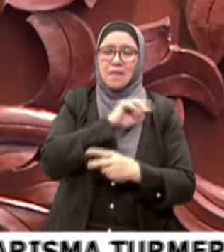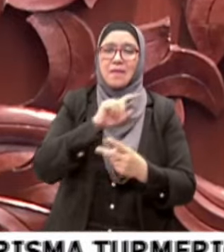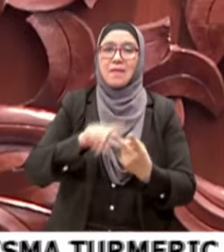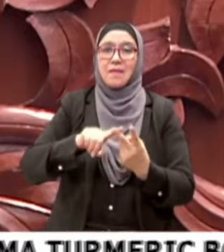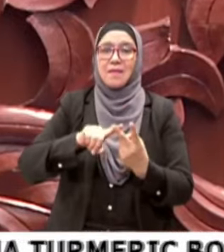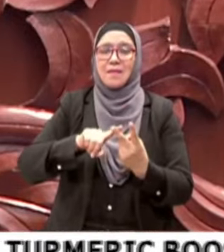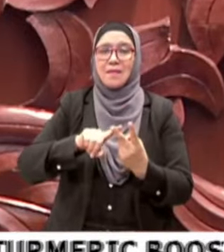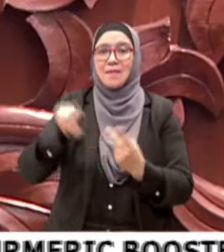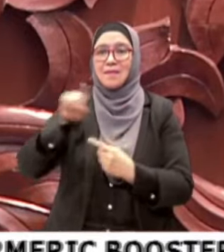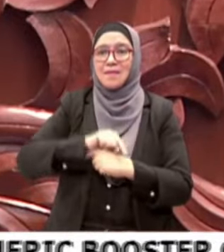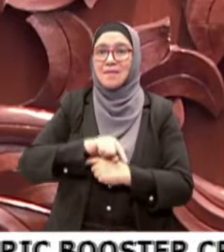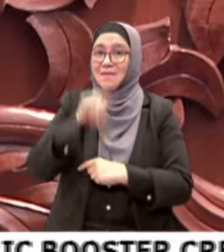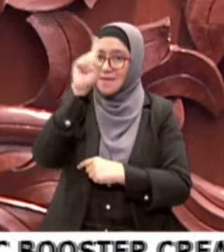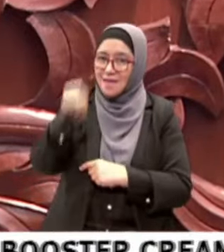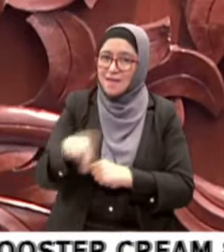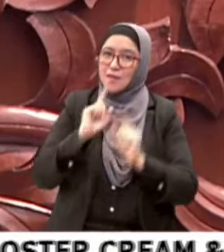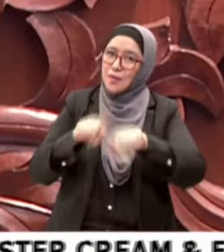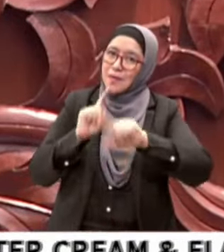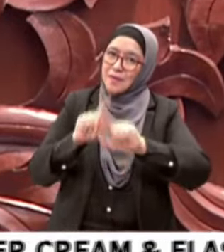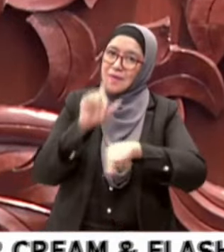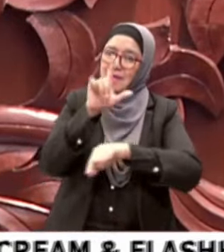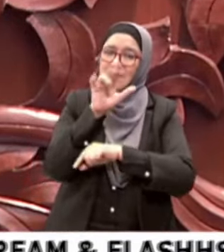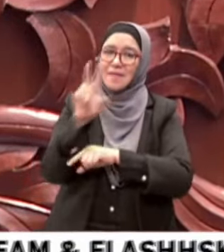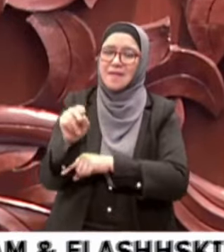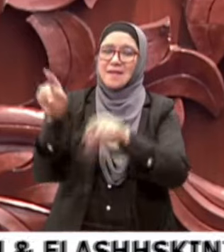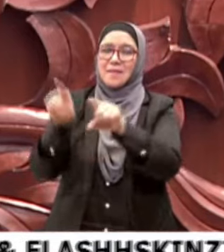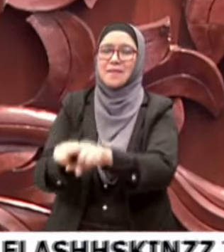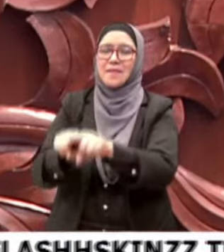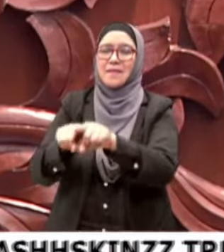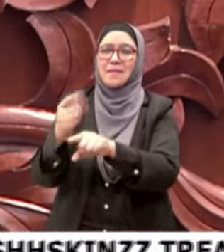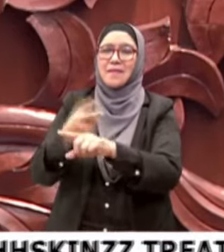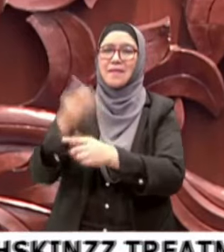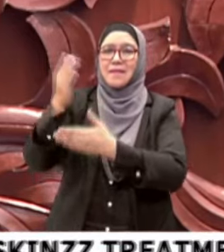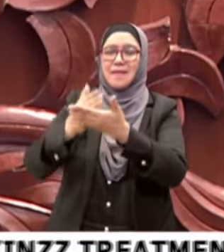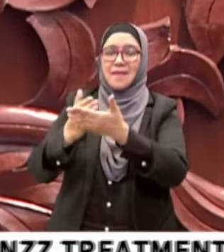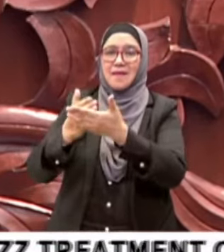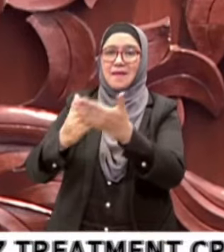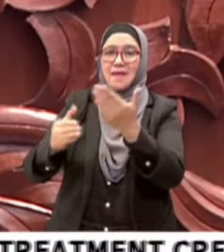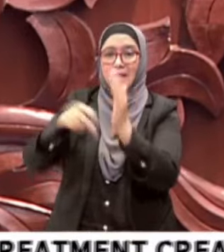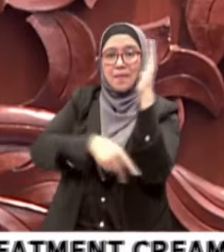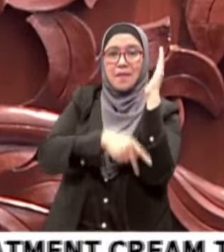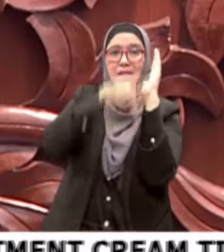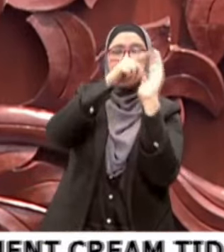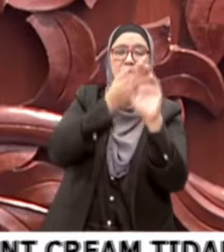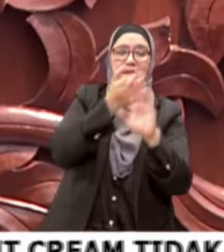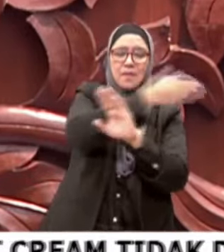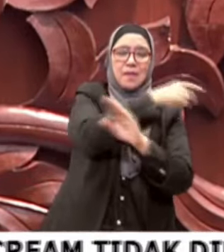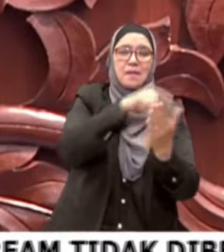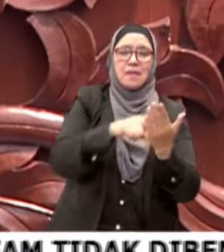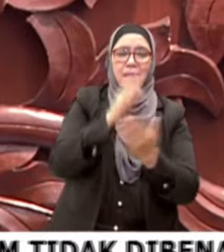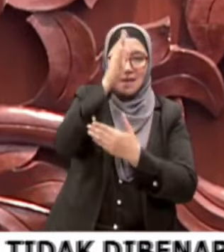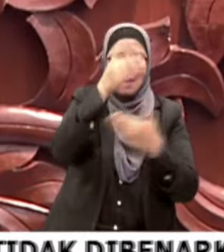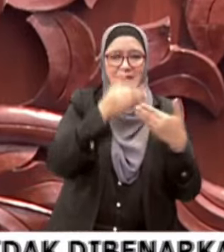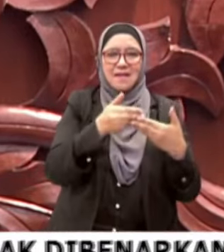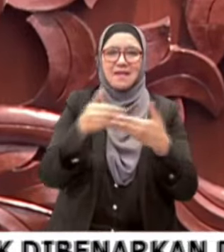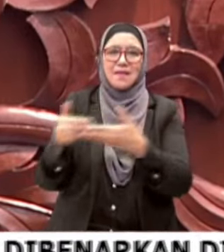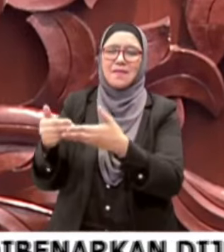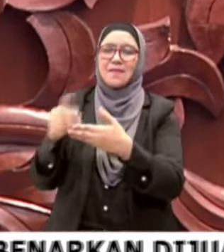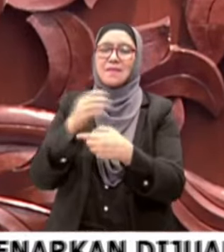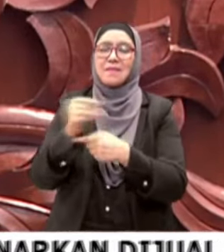bagi jawab lisan seperti dalam penggal palima lalu akan diteruskan dan semua ahli dewan baik yang bertanya